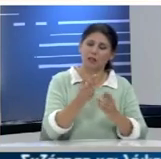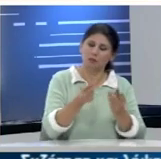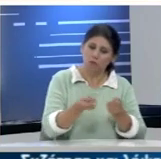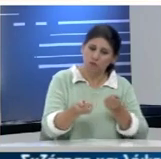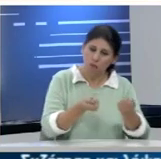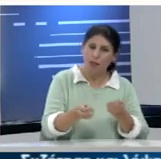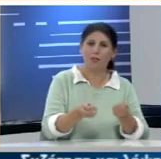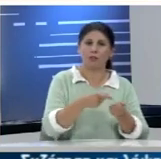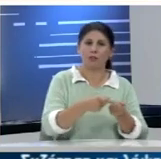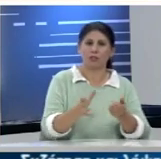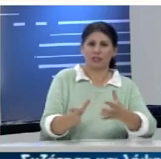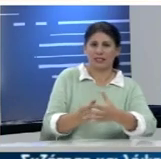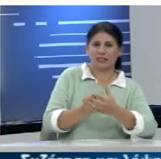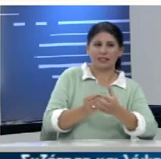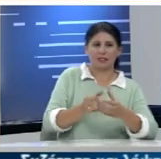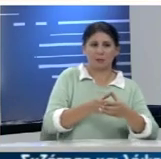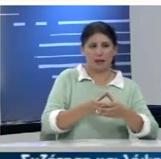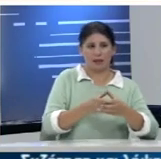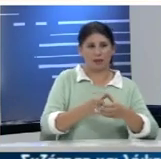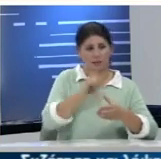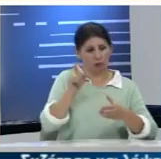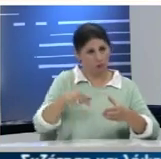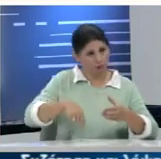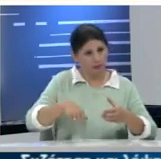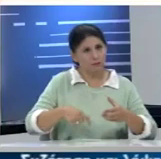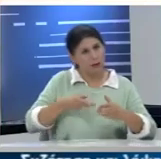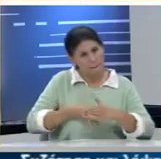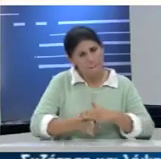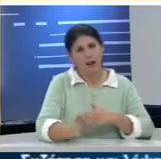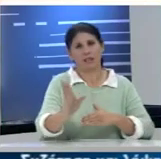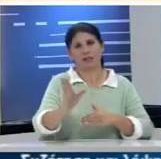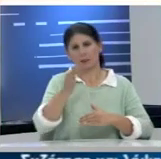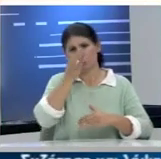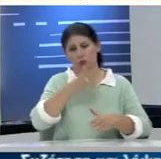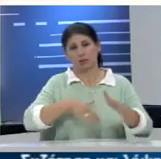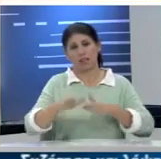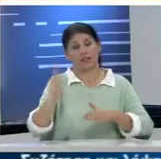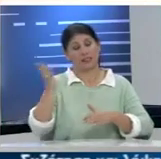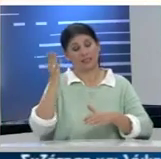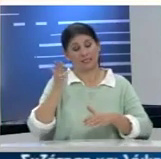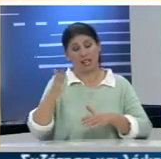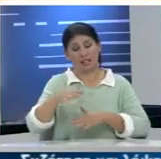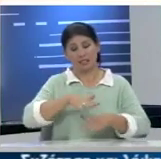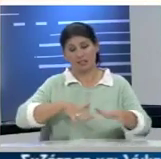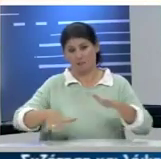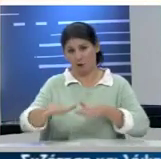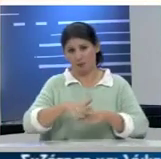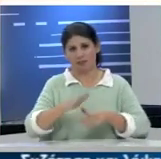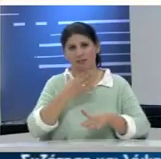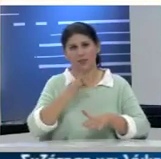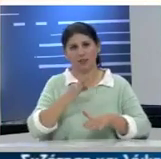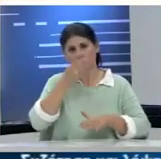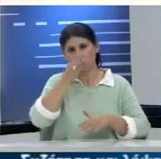αντίληψη στη συντηρητική παράταξη και τη ζούμε σήμερα μέσα από το σκάνδαλο της δίθεν σκευωρίας, δηλαδή